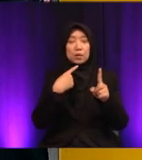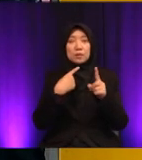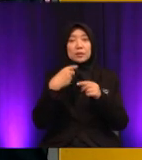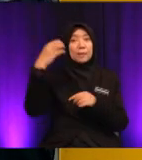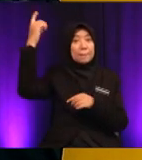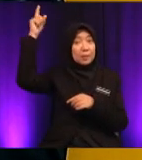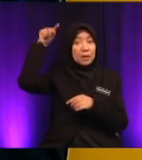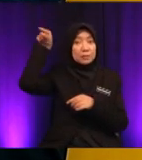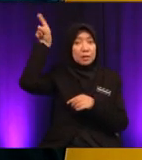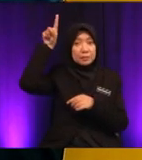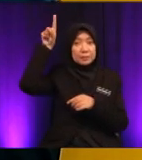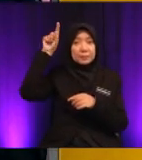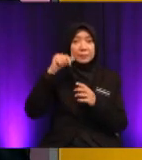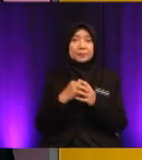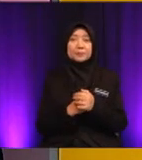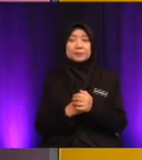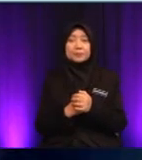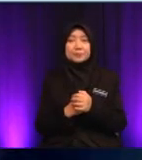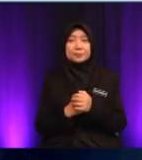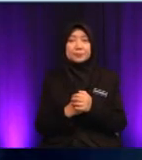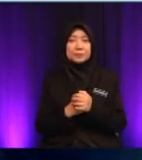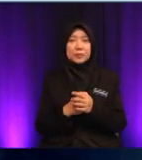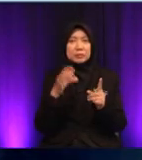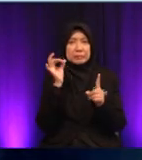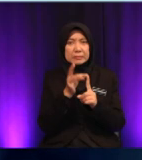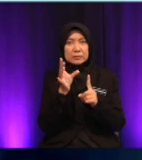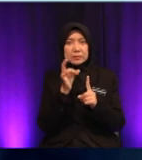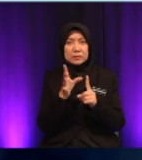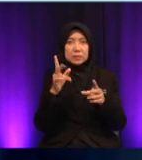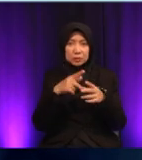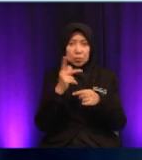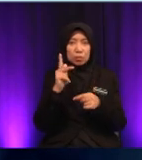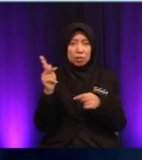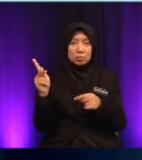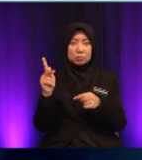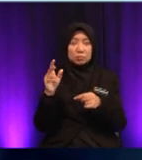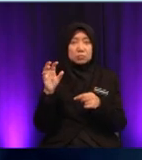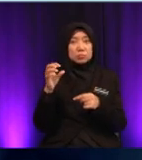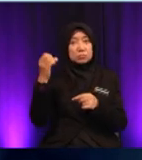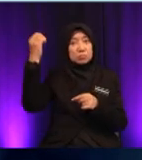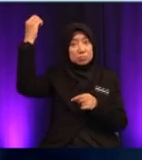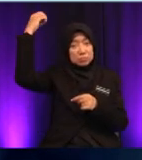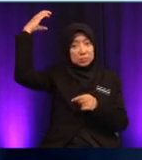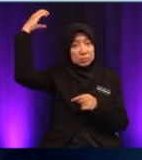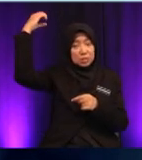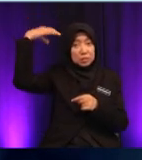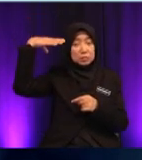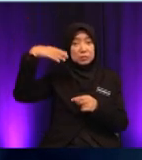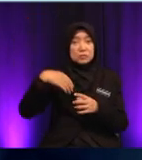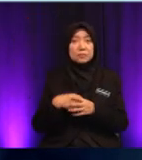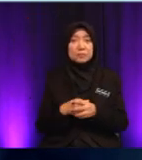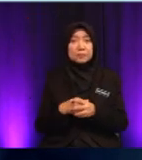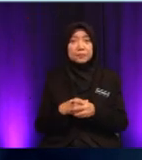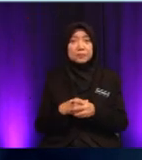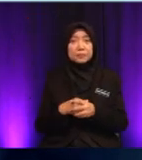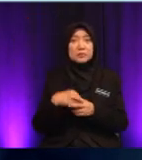betul kita ada lagi ini besi yang mengeluarkan cahaya nampak cahaya besi Adakah Cahaya